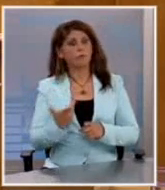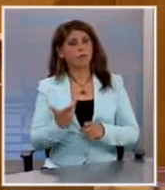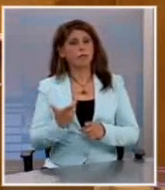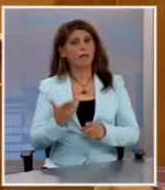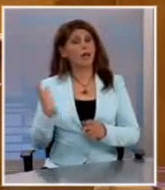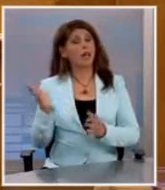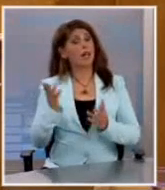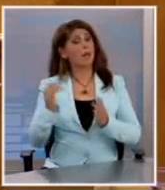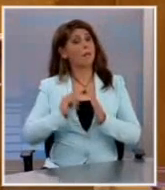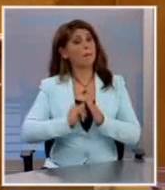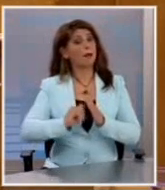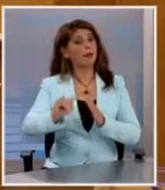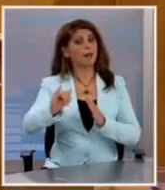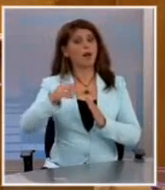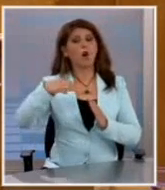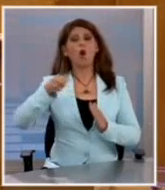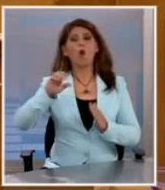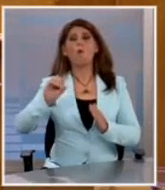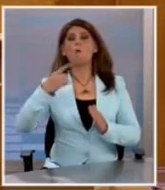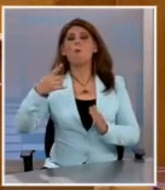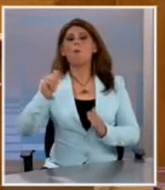κάπου μακριά, στη Μοζαμβίκη,